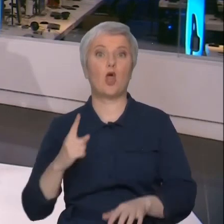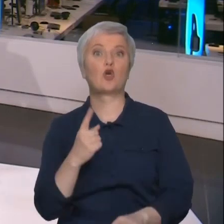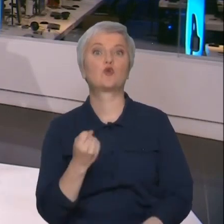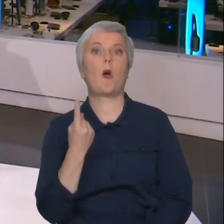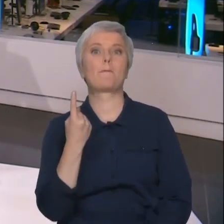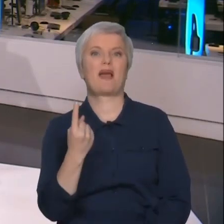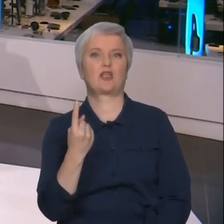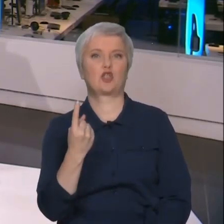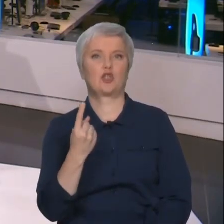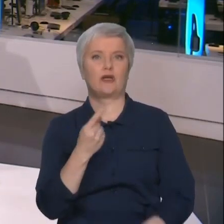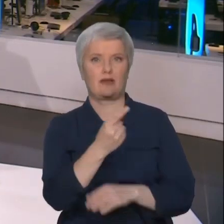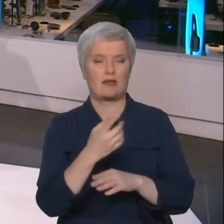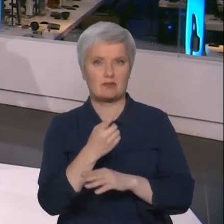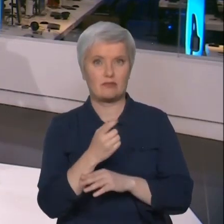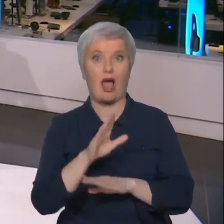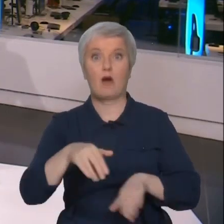ракету «Х-22».